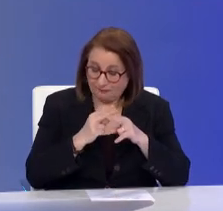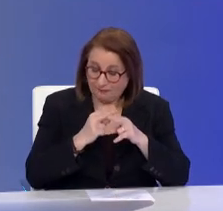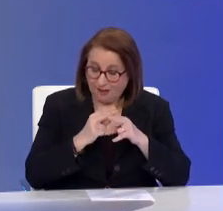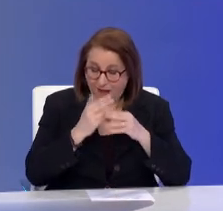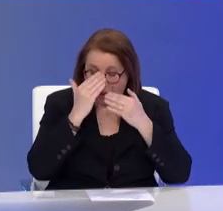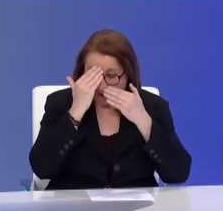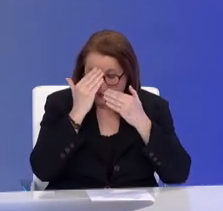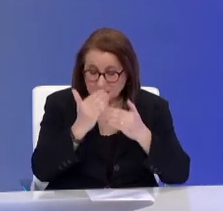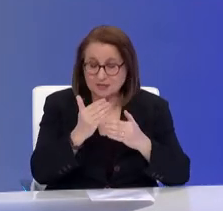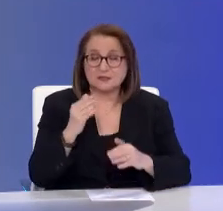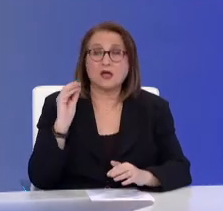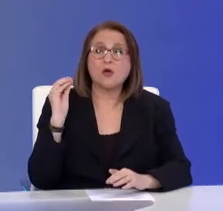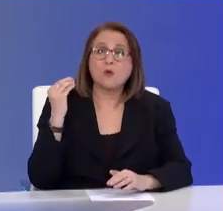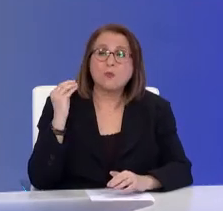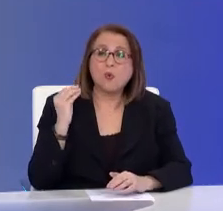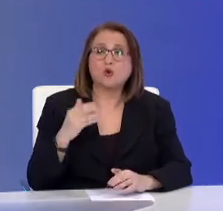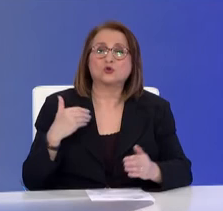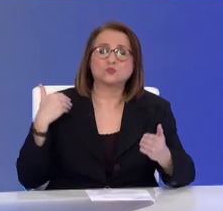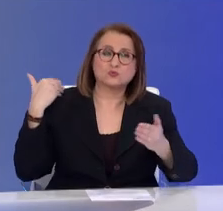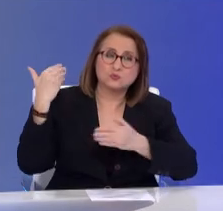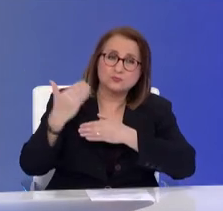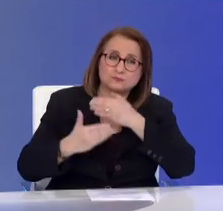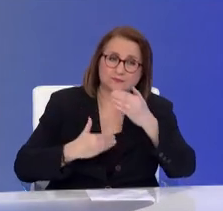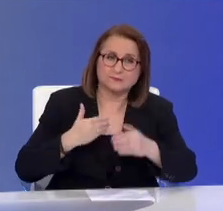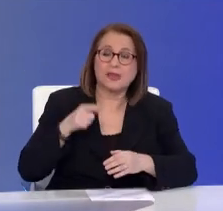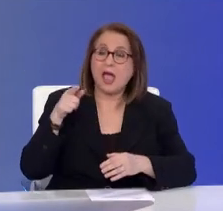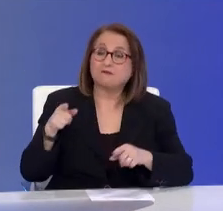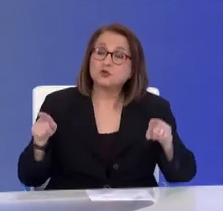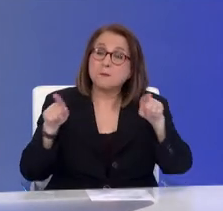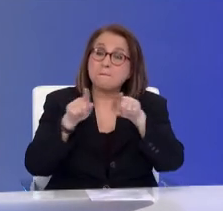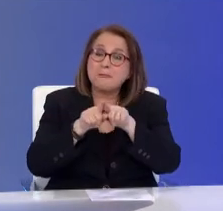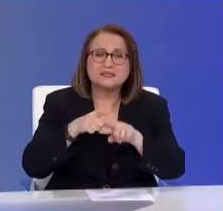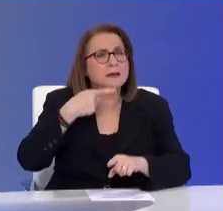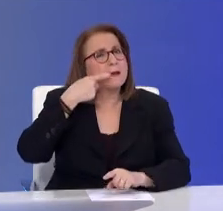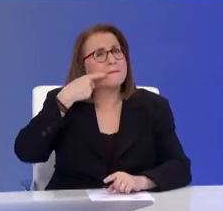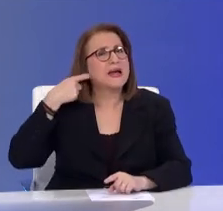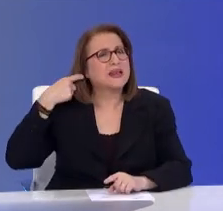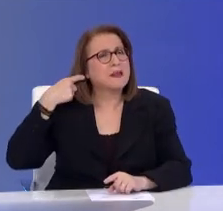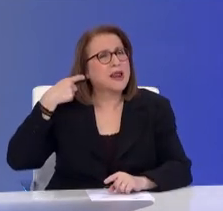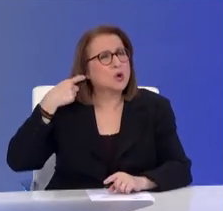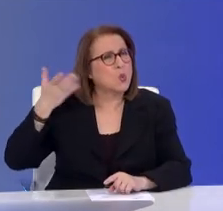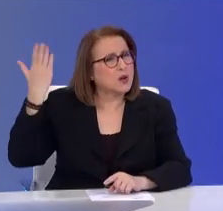αξίες των πολιτών. Μαζί με την Μελίνα Μερκούρη